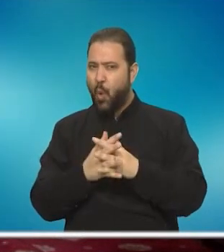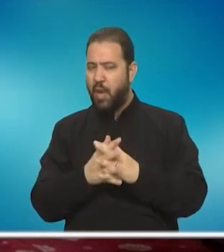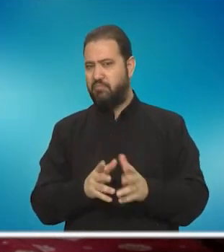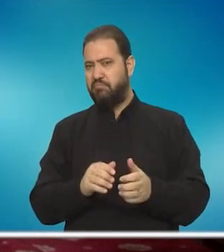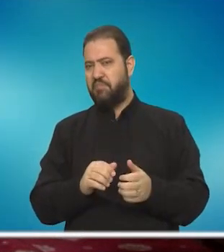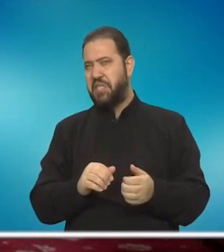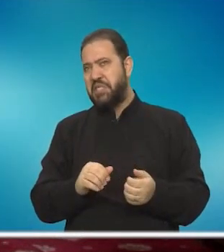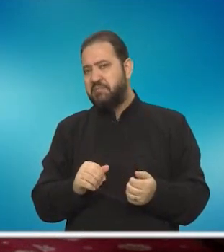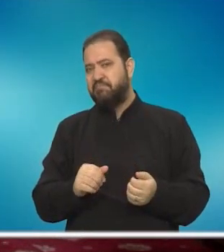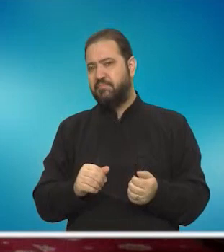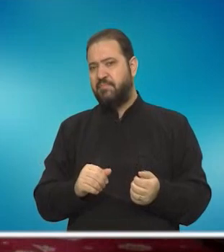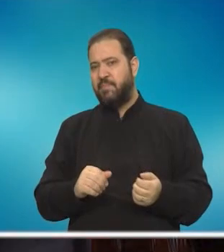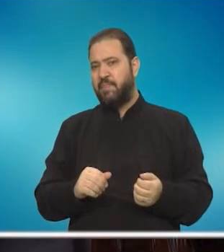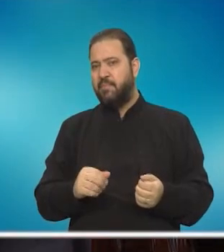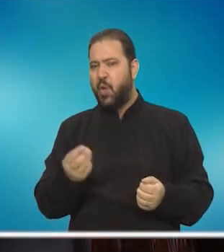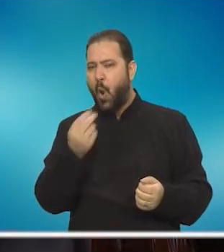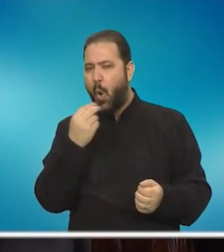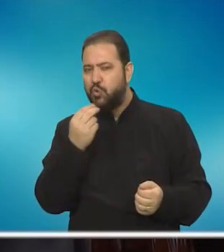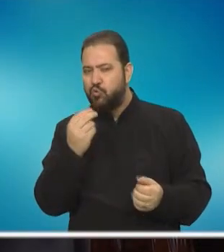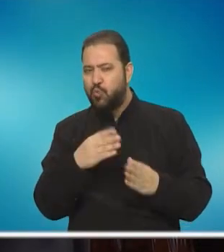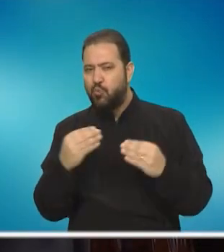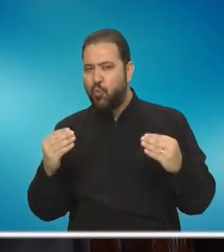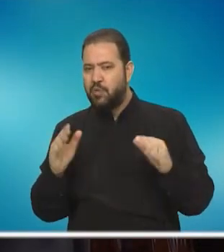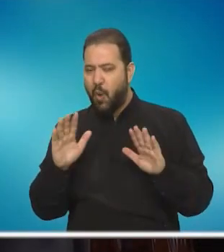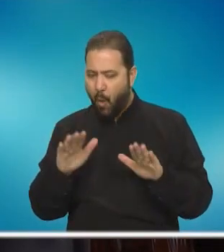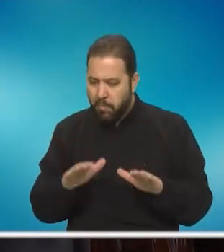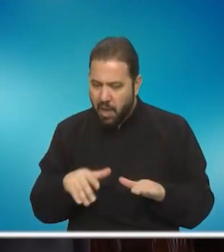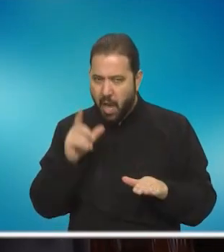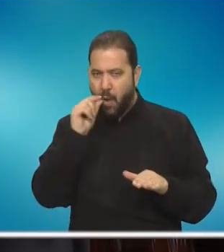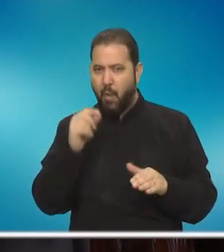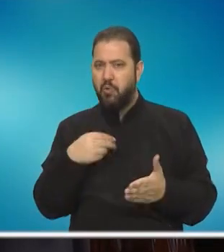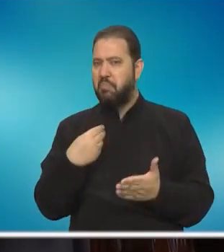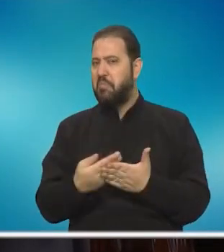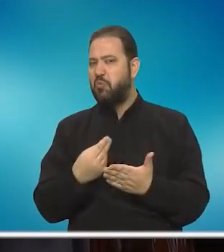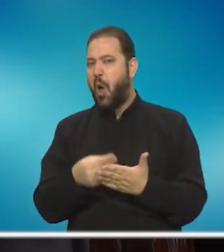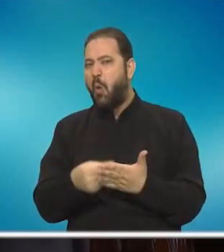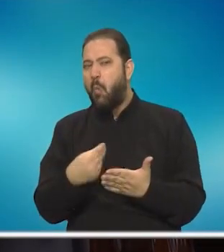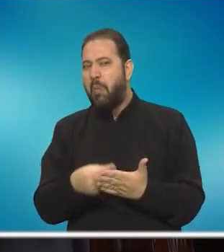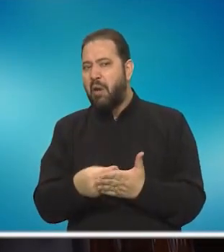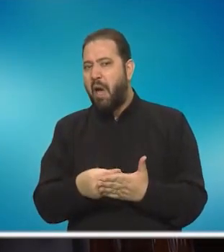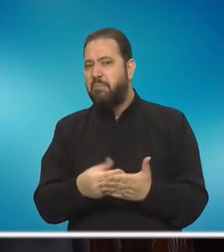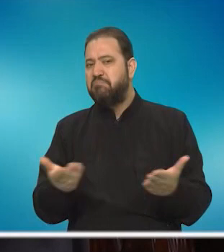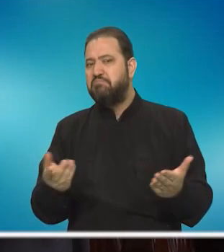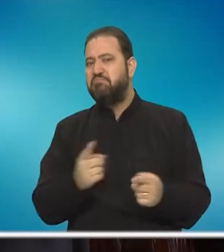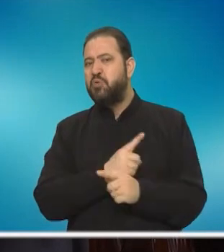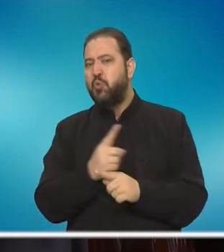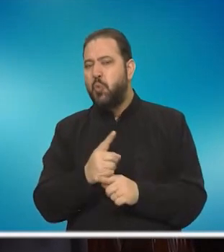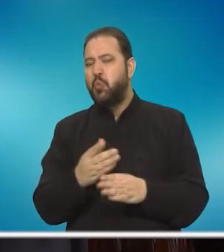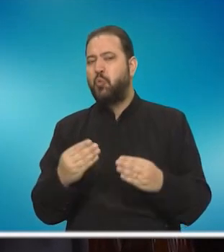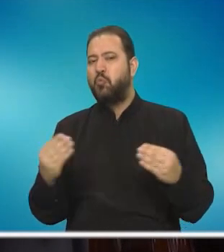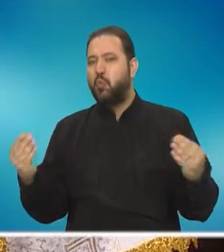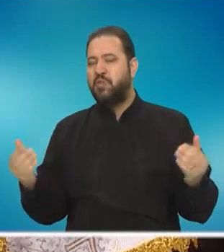consum exagerat, vorbim de o aplecare a omului spre achiziționarea de lucruri materiale, spre un